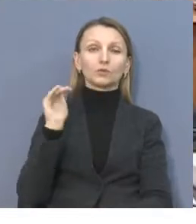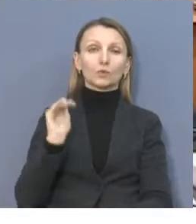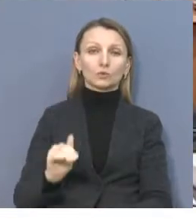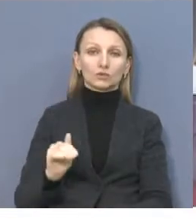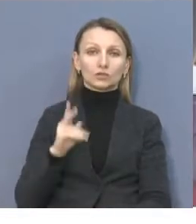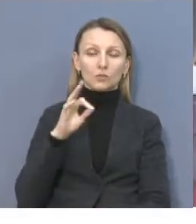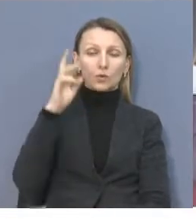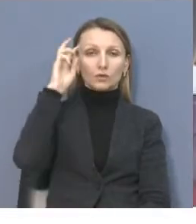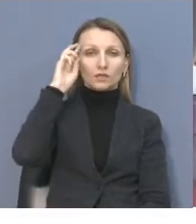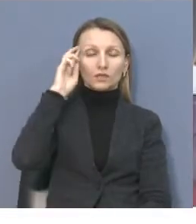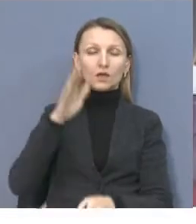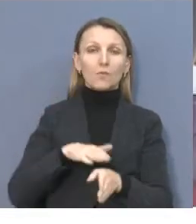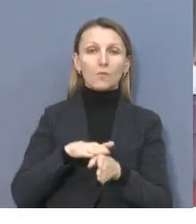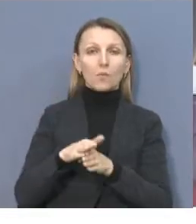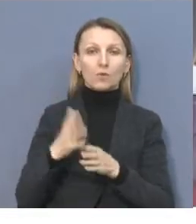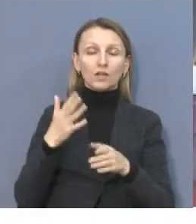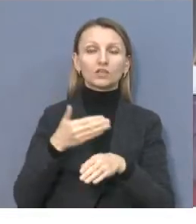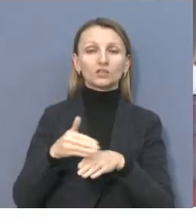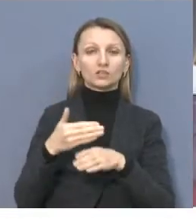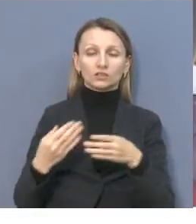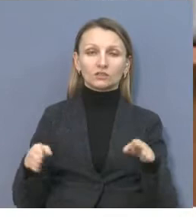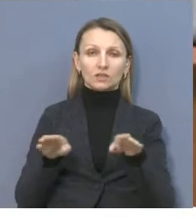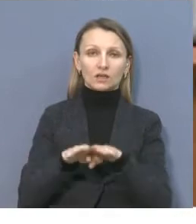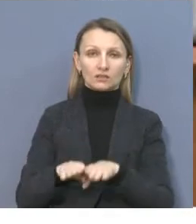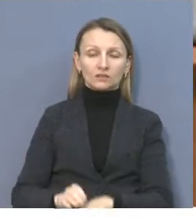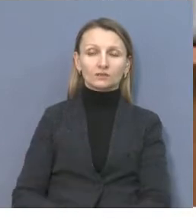по стране полностью или частично погашенной